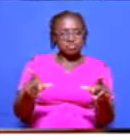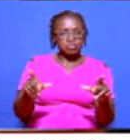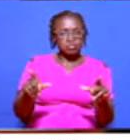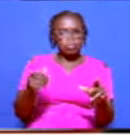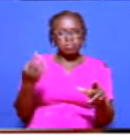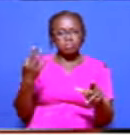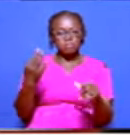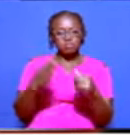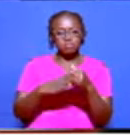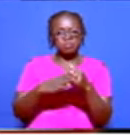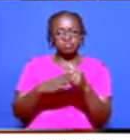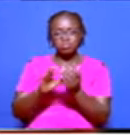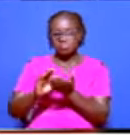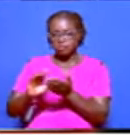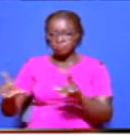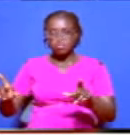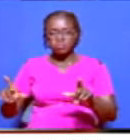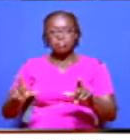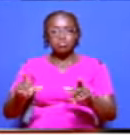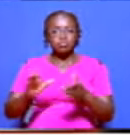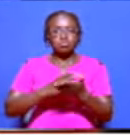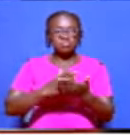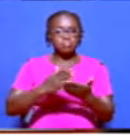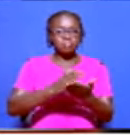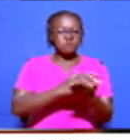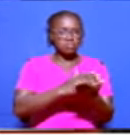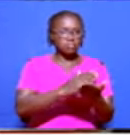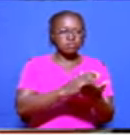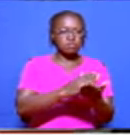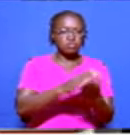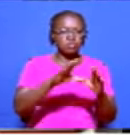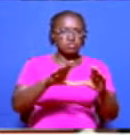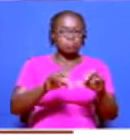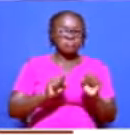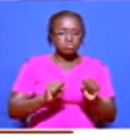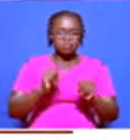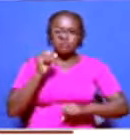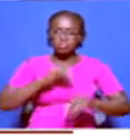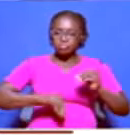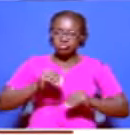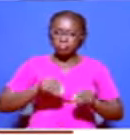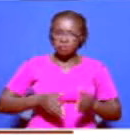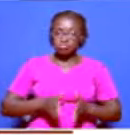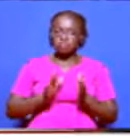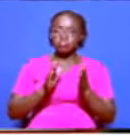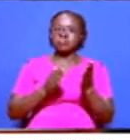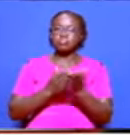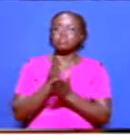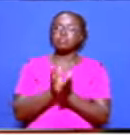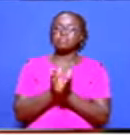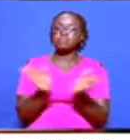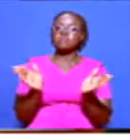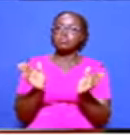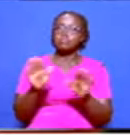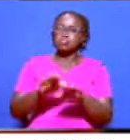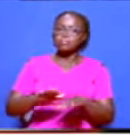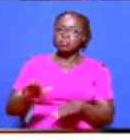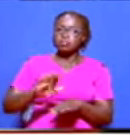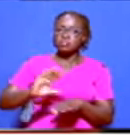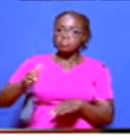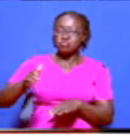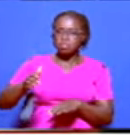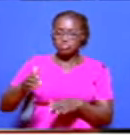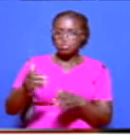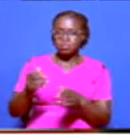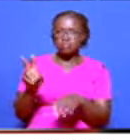39 za vipande vya ardhi vilivyo kuwa vimechukuliwa kwa njia ufisadi kwa taasisi za umma na serikali za kaunti zenye thamani